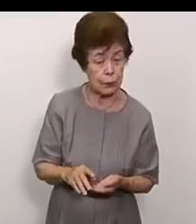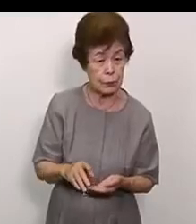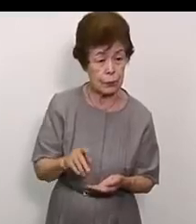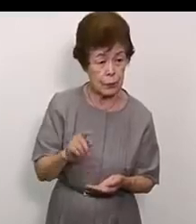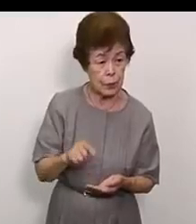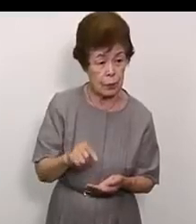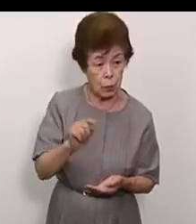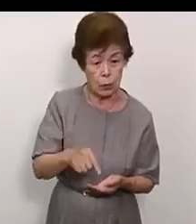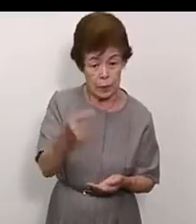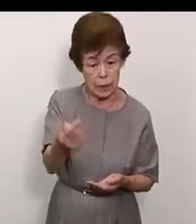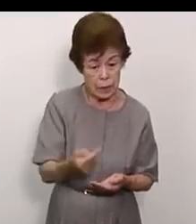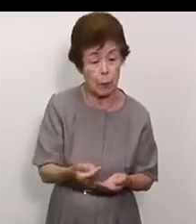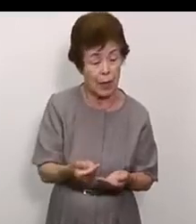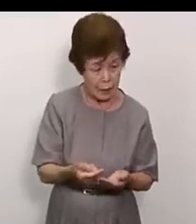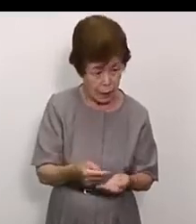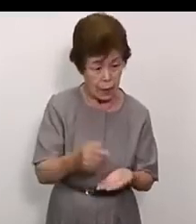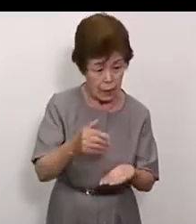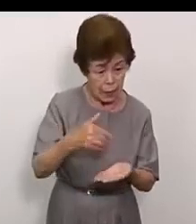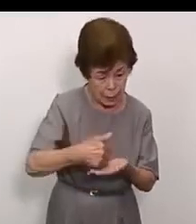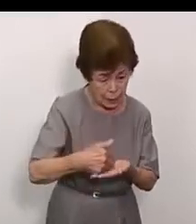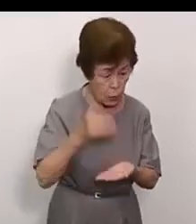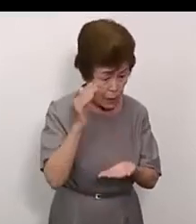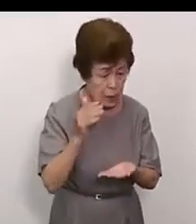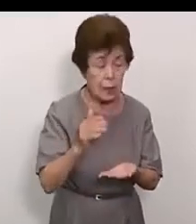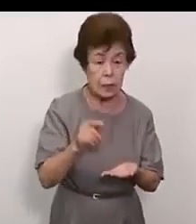ですね、ああいう取り組みについても